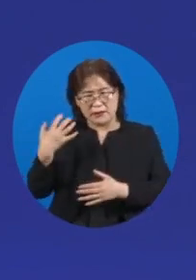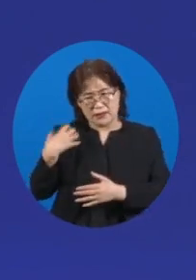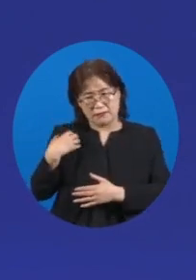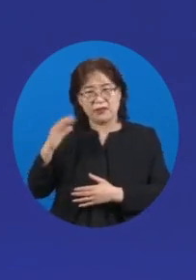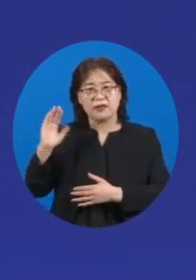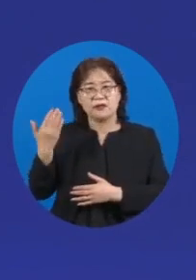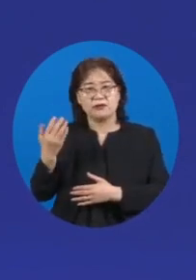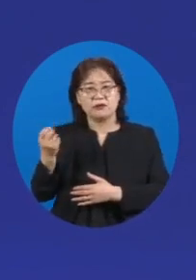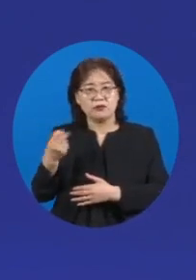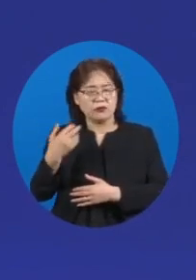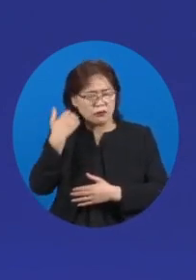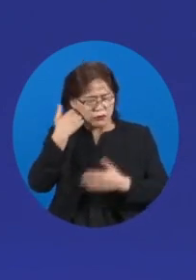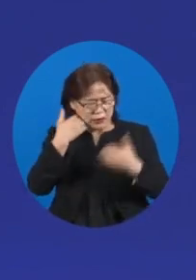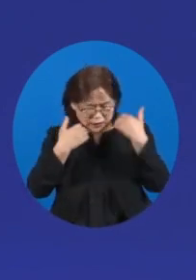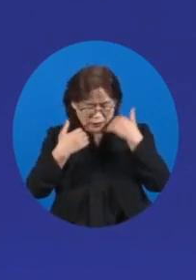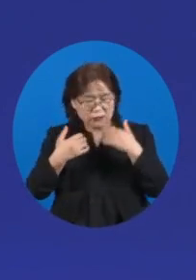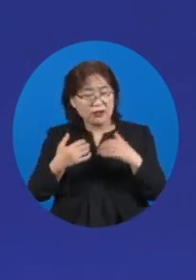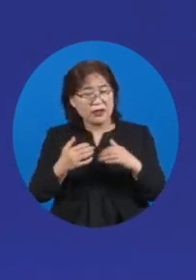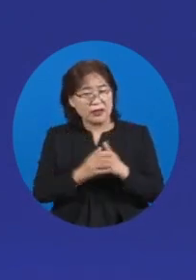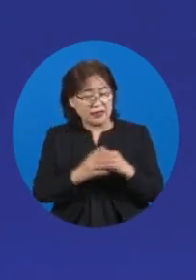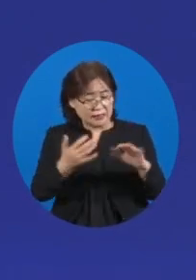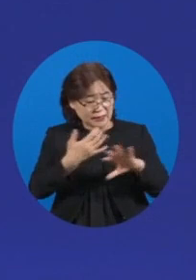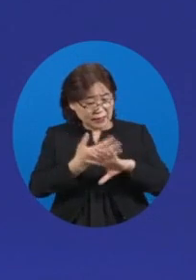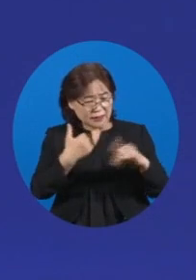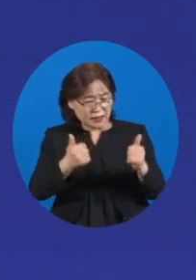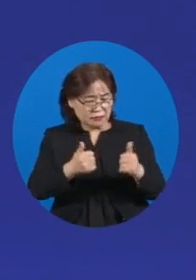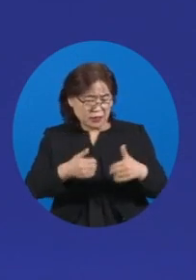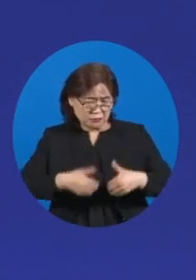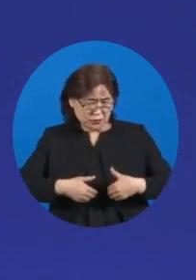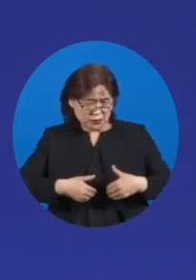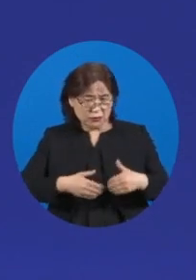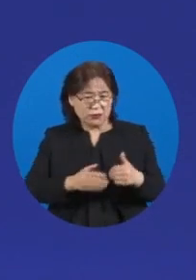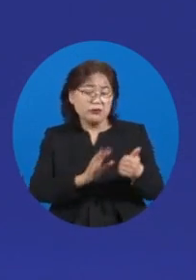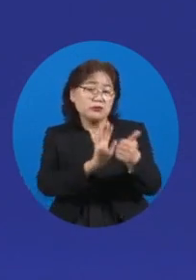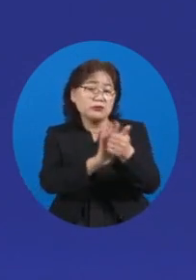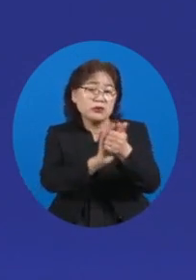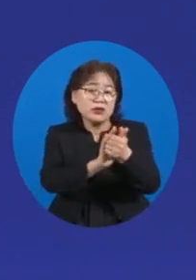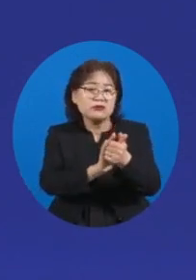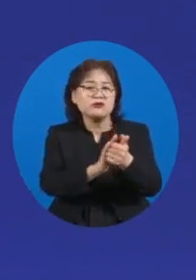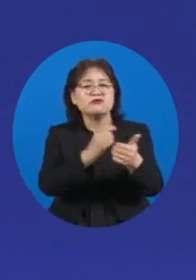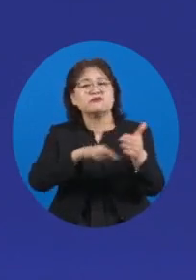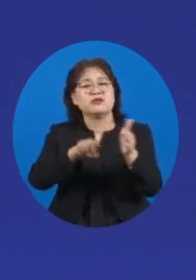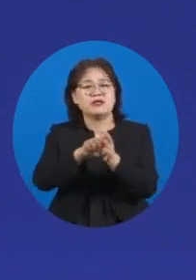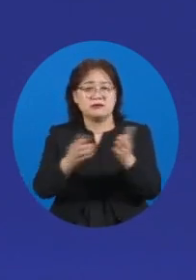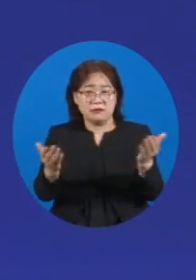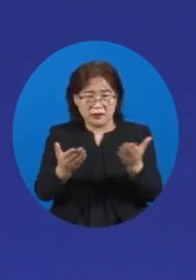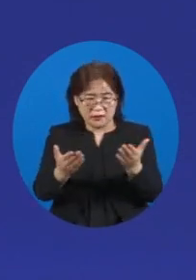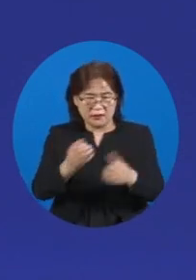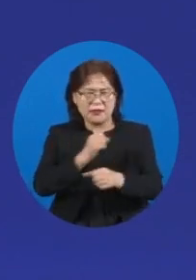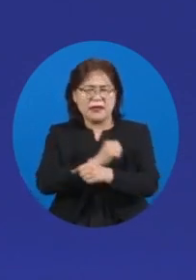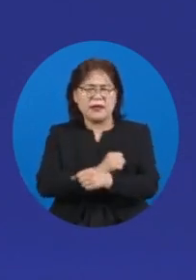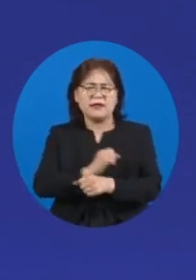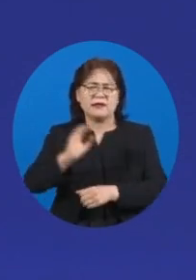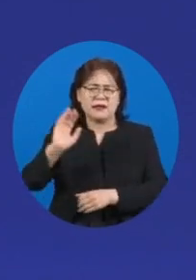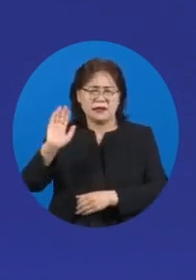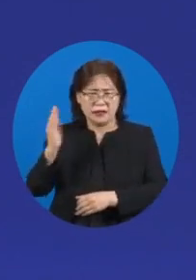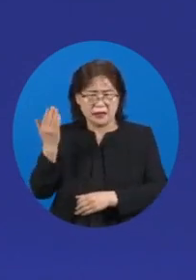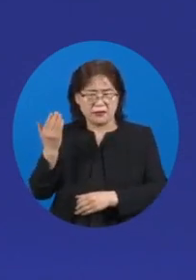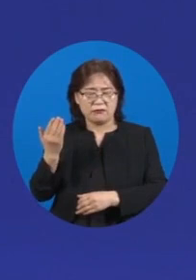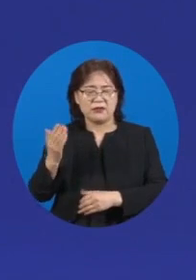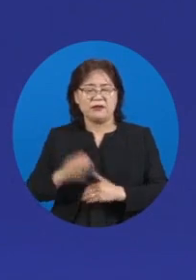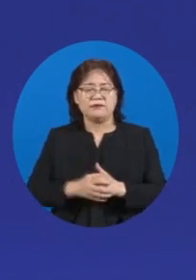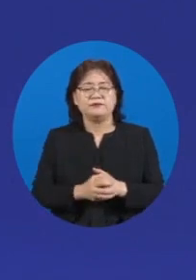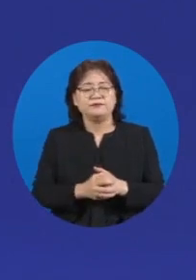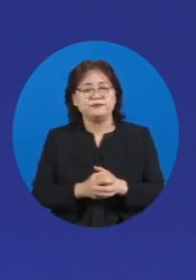누군가에게 기쁨을 주고 또 다른 사람들의 필요를 채워주기 위해서 우리는 이를 뒤 야만 하는 것이